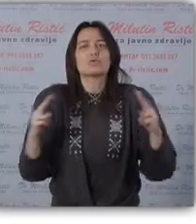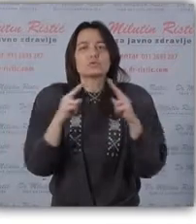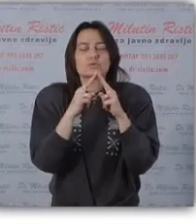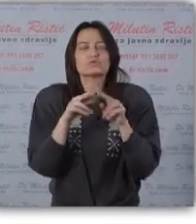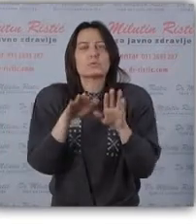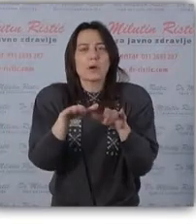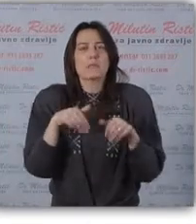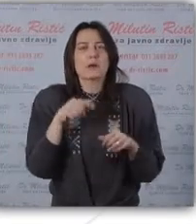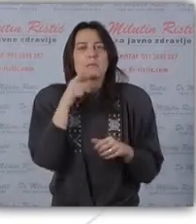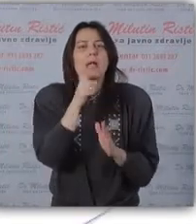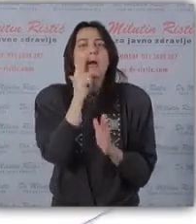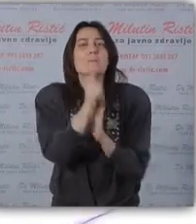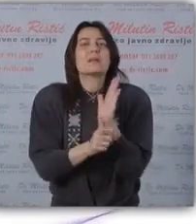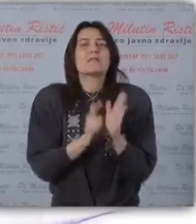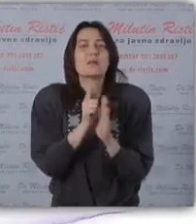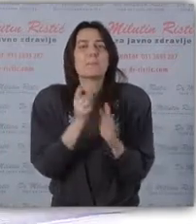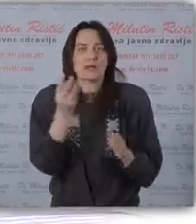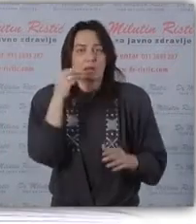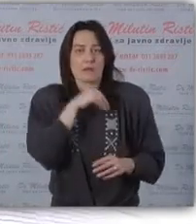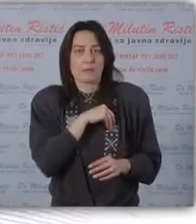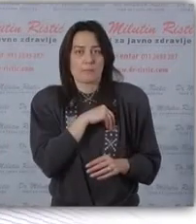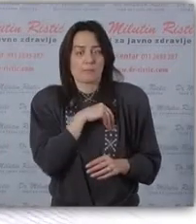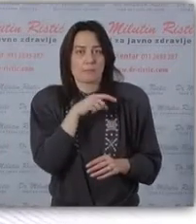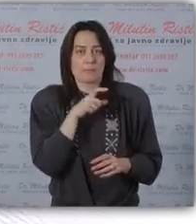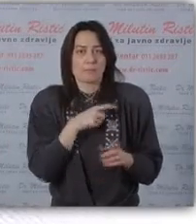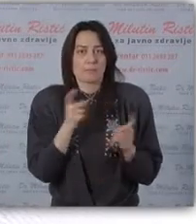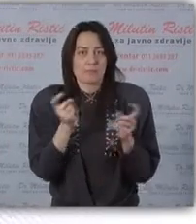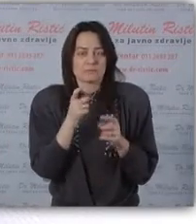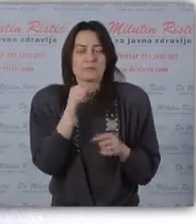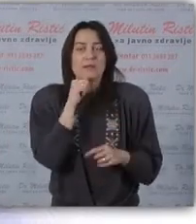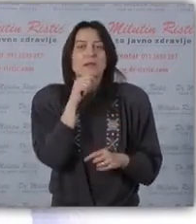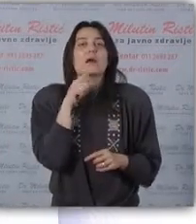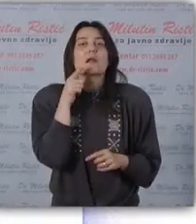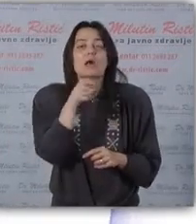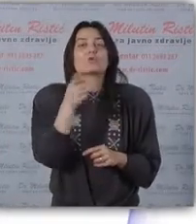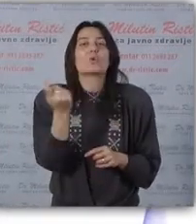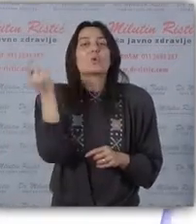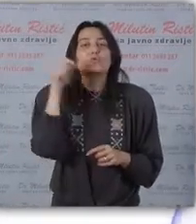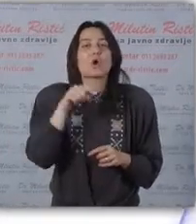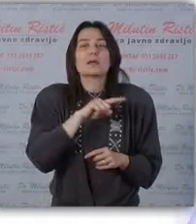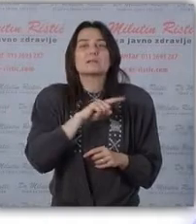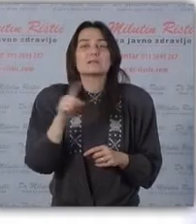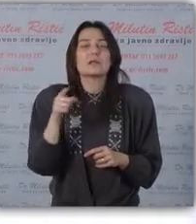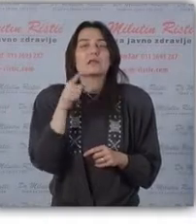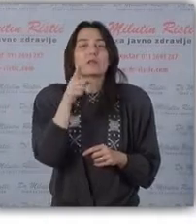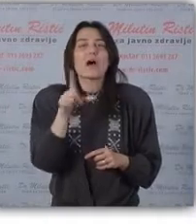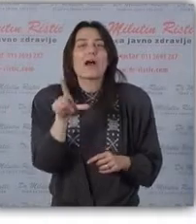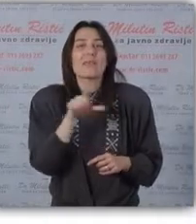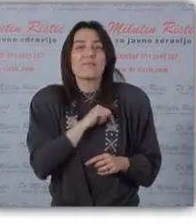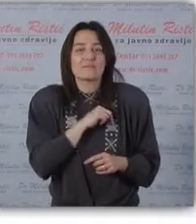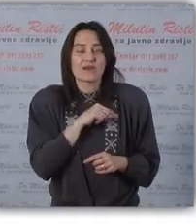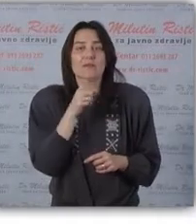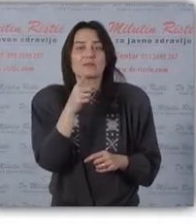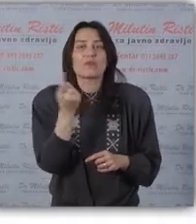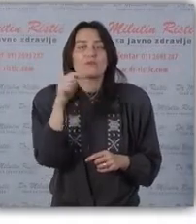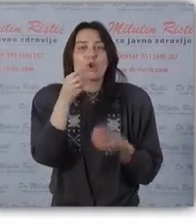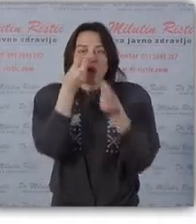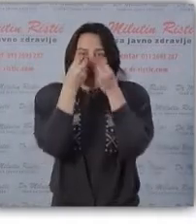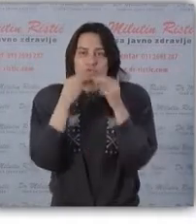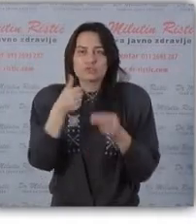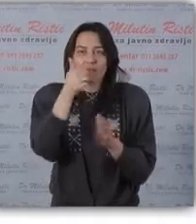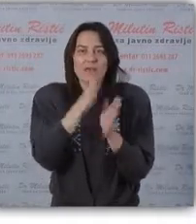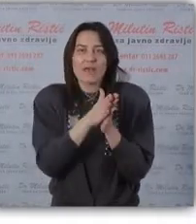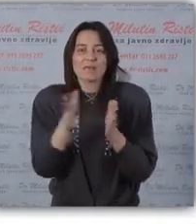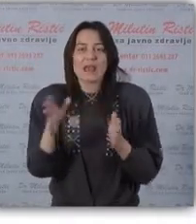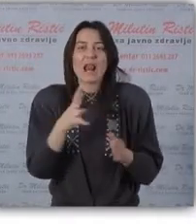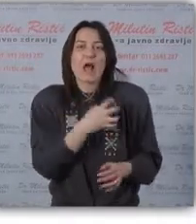se susrećemo sa privremenim ugradnjom privremenog pacemakera u koronarnim jedinicama. Naime, tu dolazi do usled infarkta miokarda, dolazi